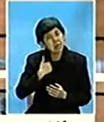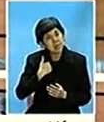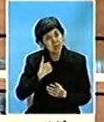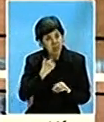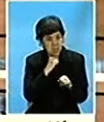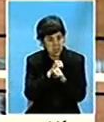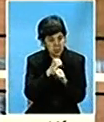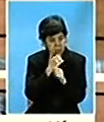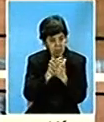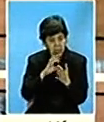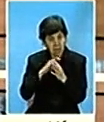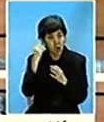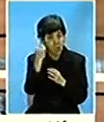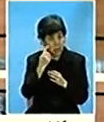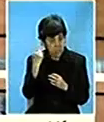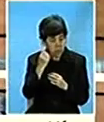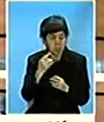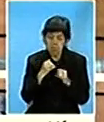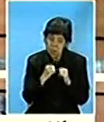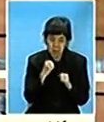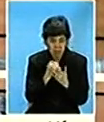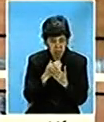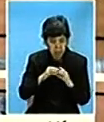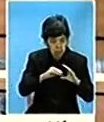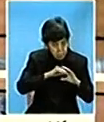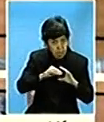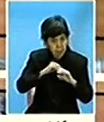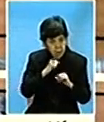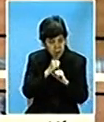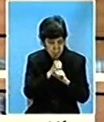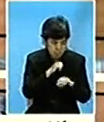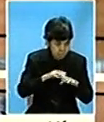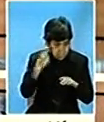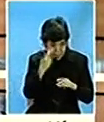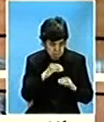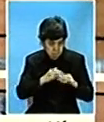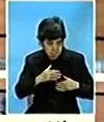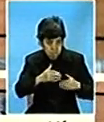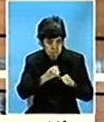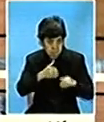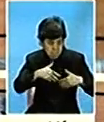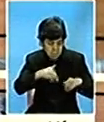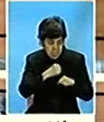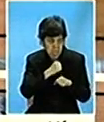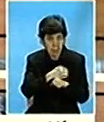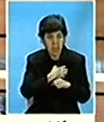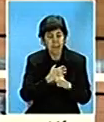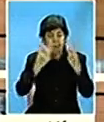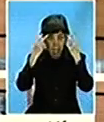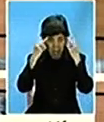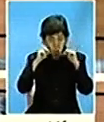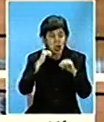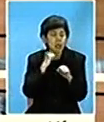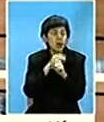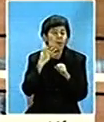สร้างรายได้จากการท่องเที่ยวให้ได้ปัญหามากมายเหล่านี้ซึ่งนายกรัฐมนตรีท่านได้ทำเวิร์กช็อป